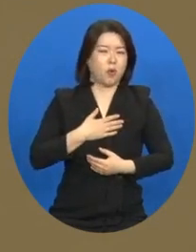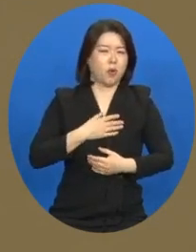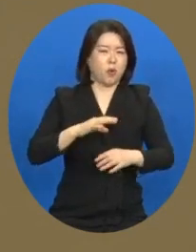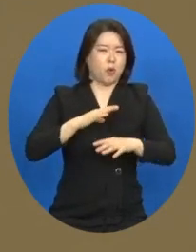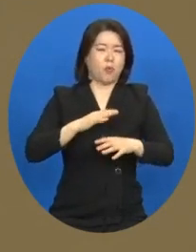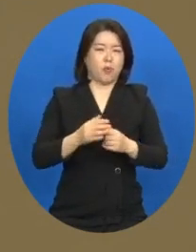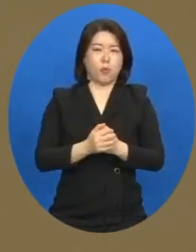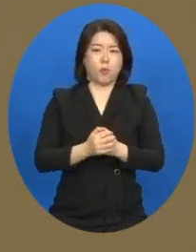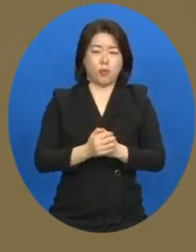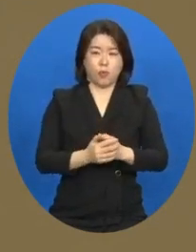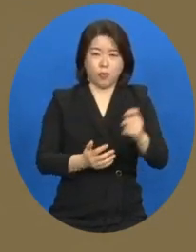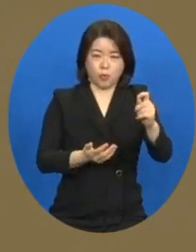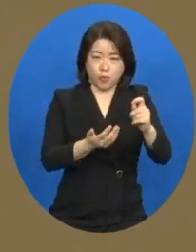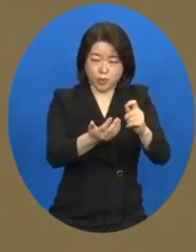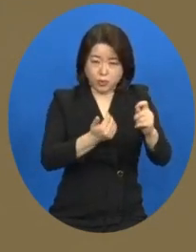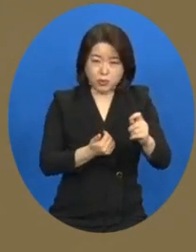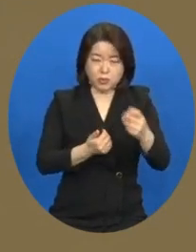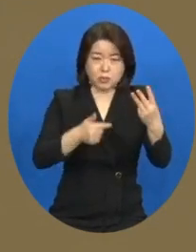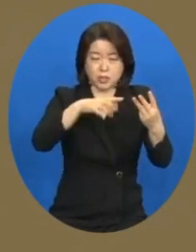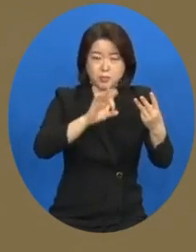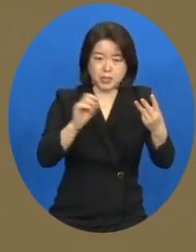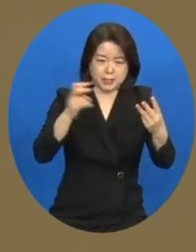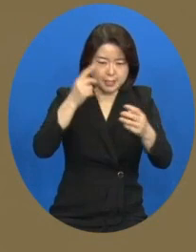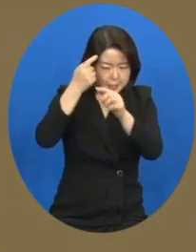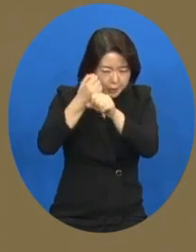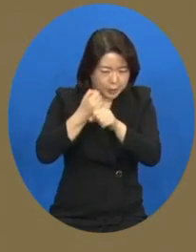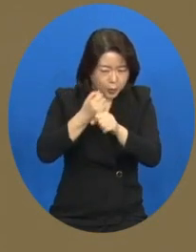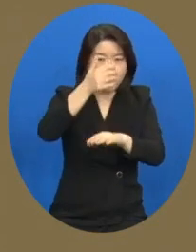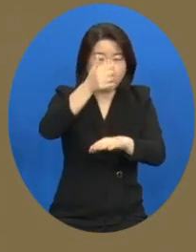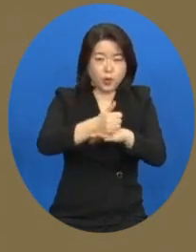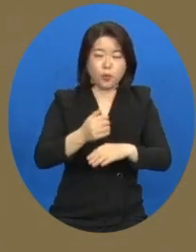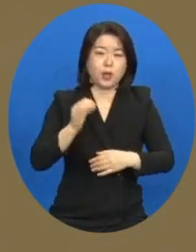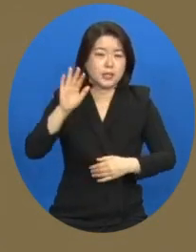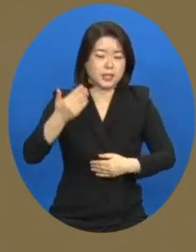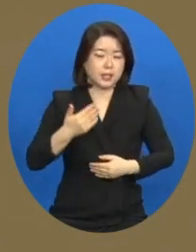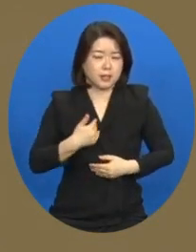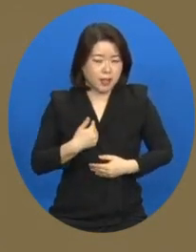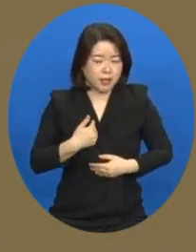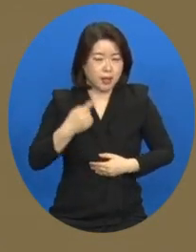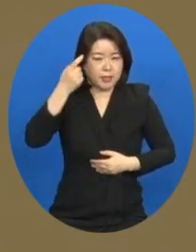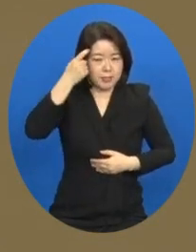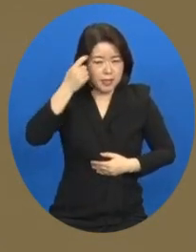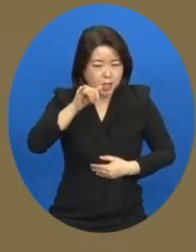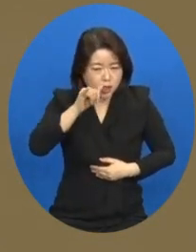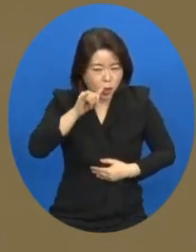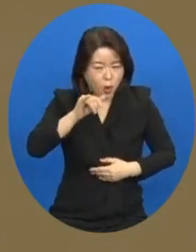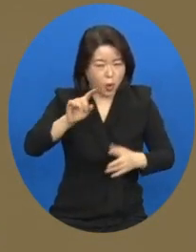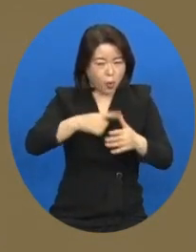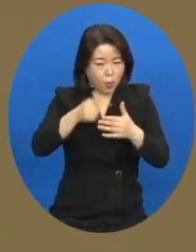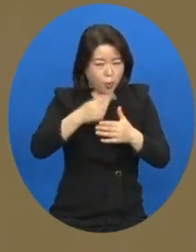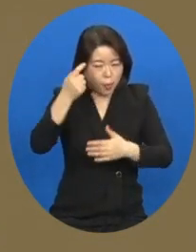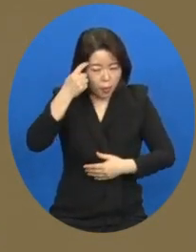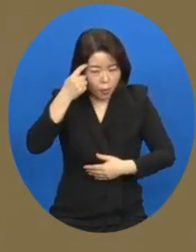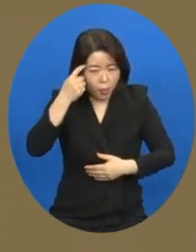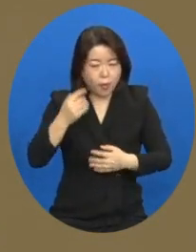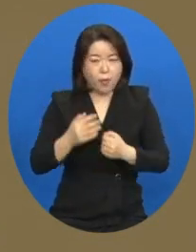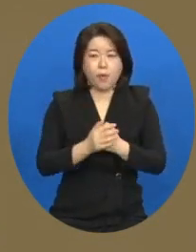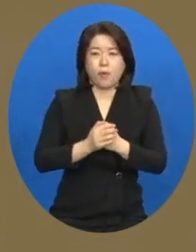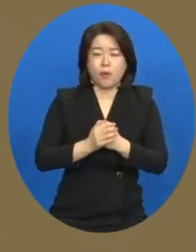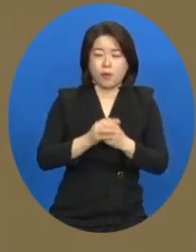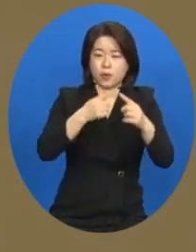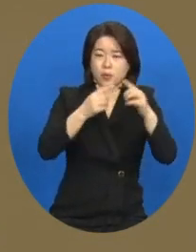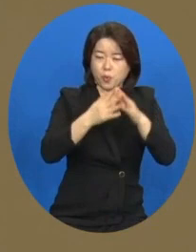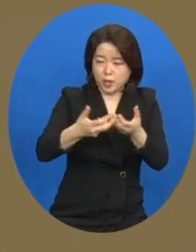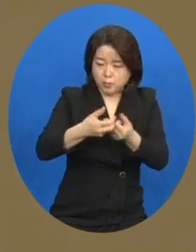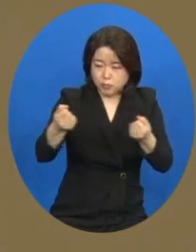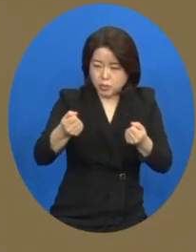고린도전서 3장을 다시 연구한 결과 최근에 내가 의식적으로나 무의식적으로 교회 분열에 일조하는 말과 행동을